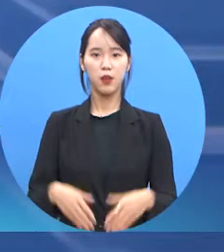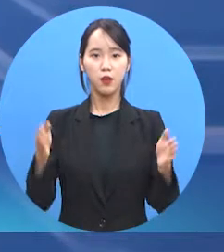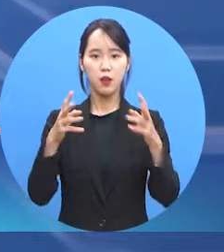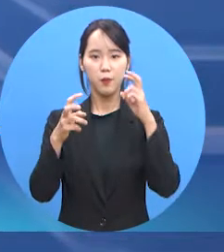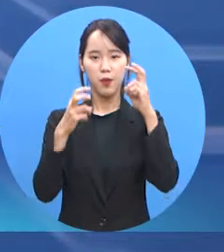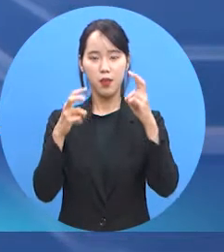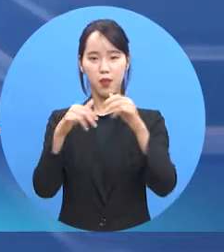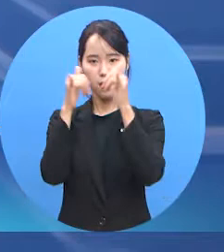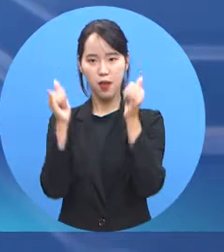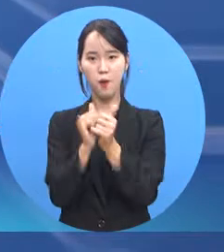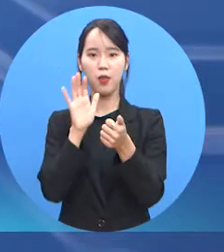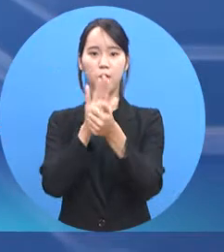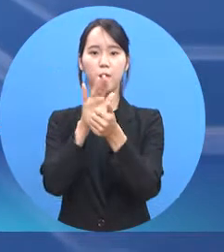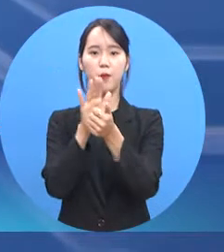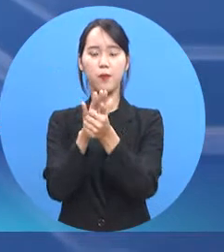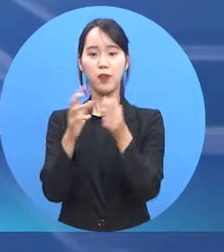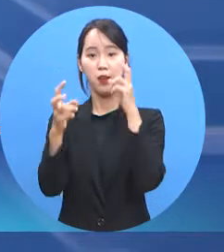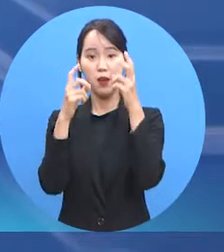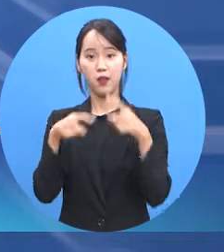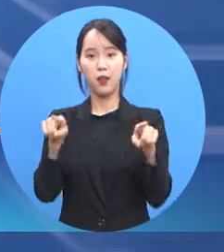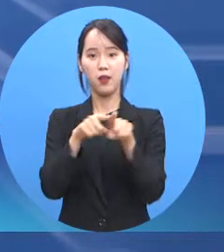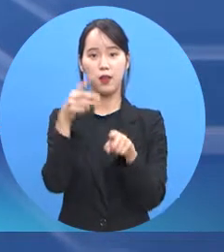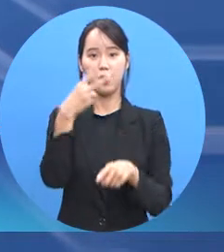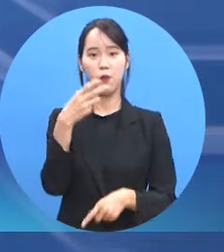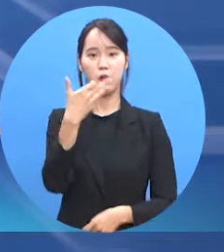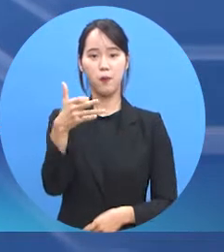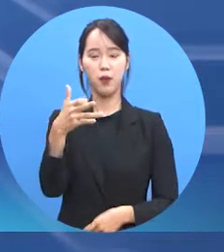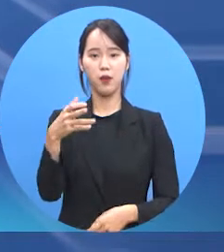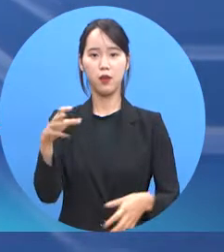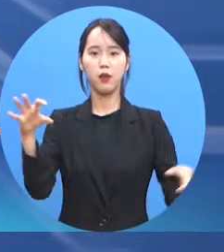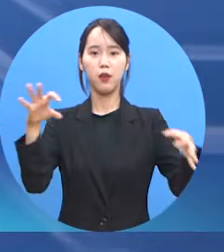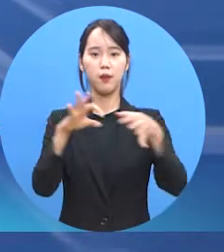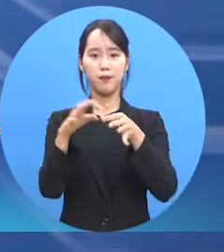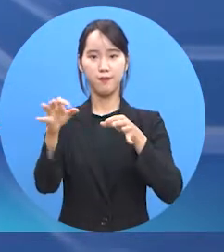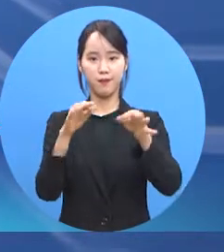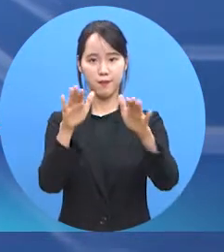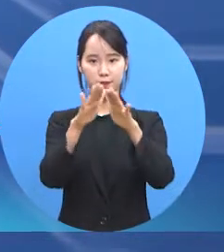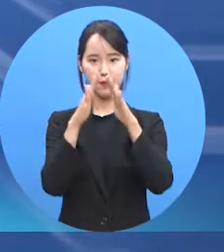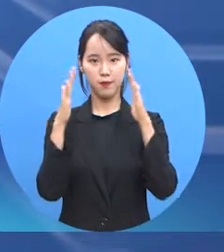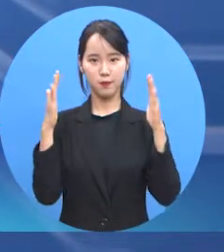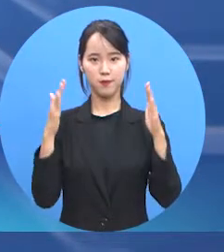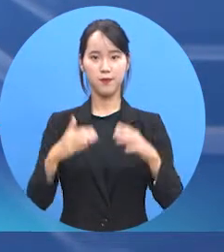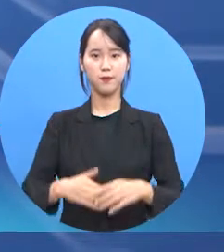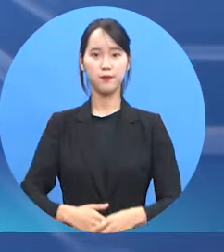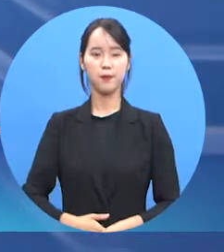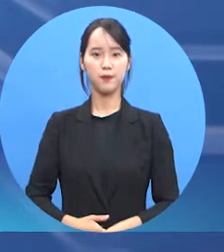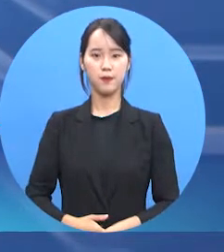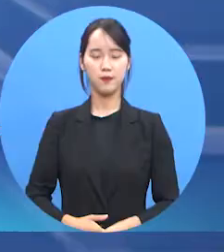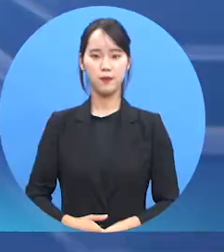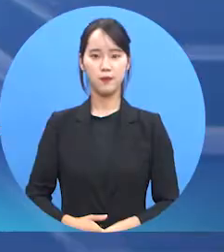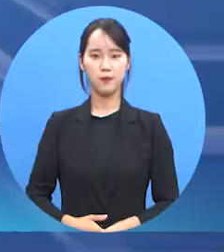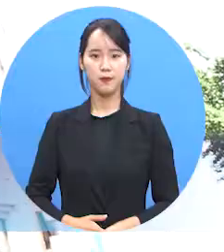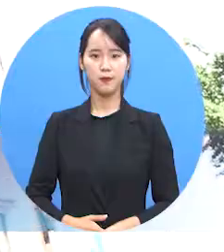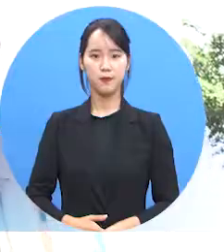동대문구가 소상공인 사회적 기업과 함께하는 2018 동대문구 장터 이따 마켓을